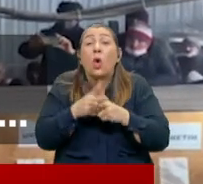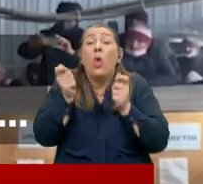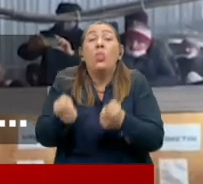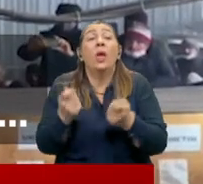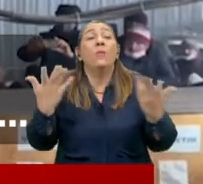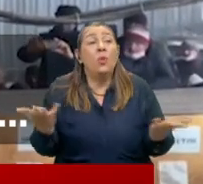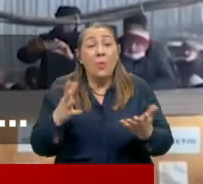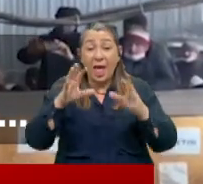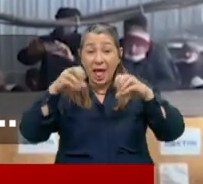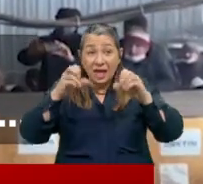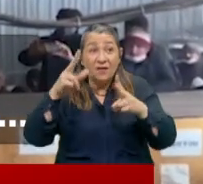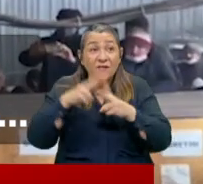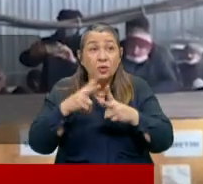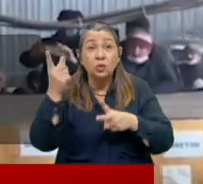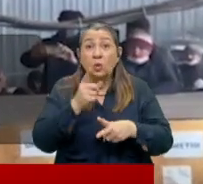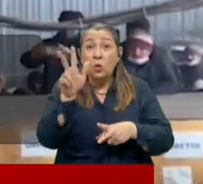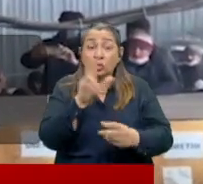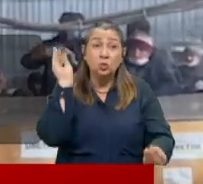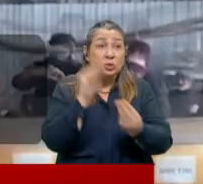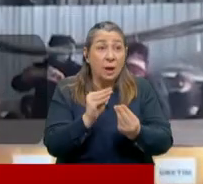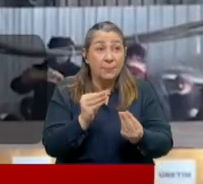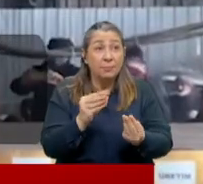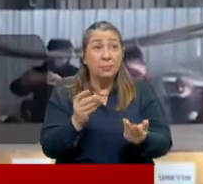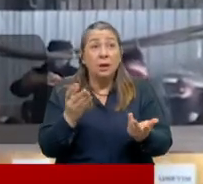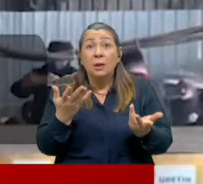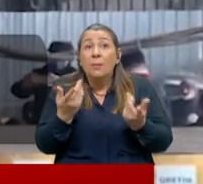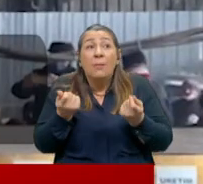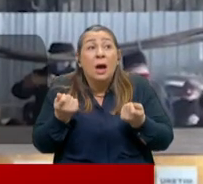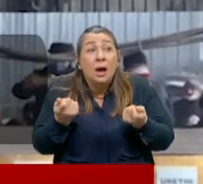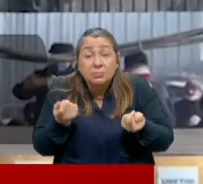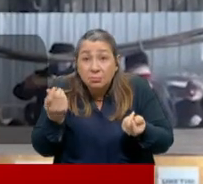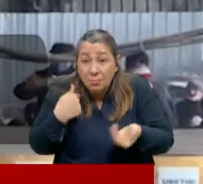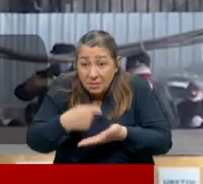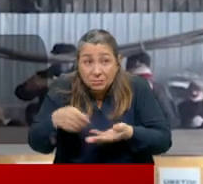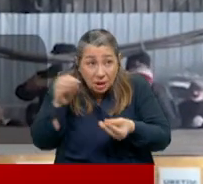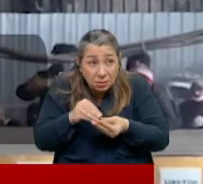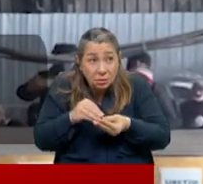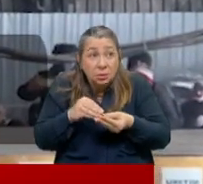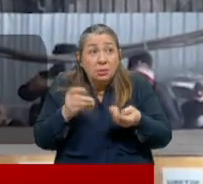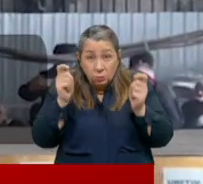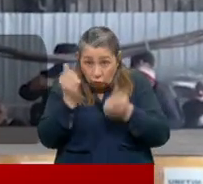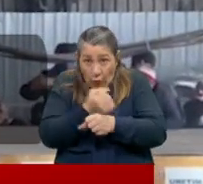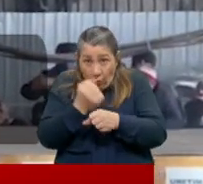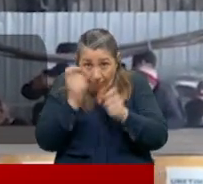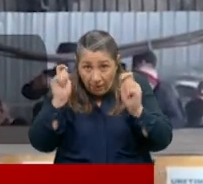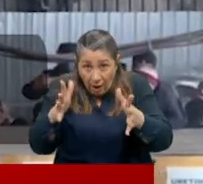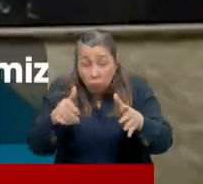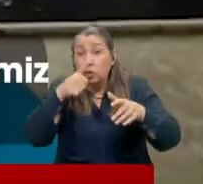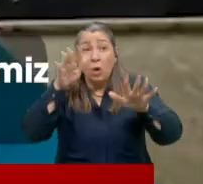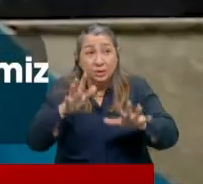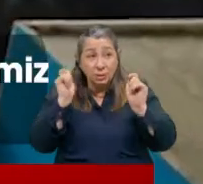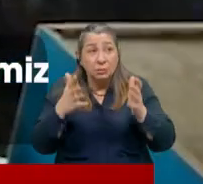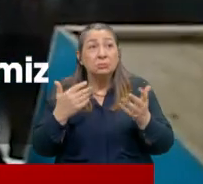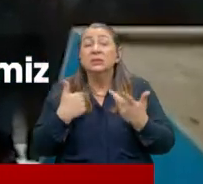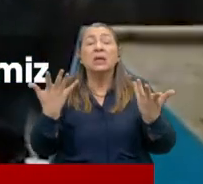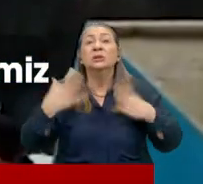ödeyemiyorum, elektrik faturasına %30 zam geldi. Çocuğum pahalandı mı? Pahalandı. Değil mi? Doğalgaz aynı şekilde. Biz